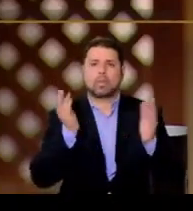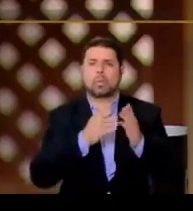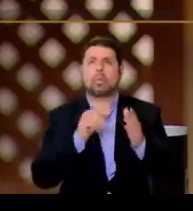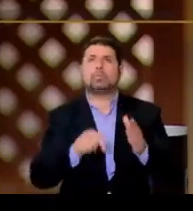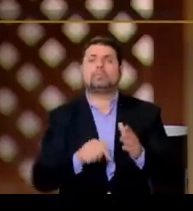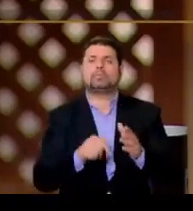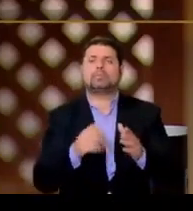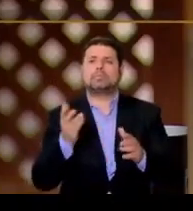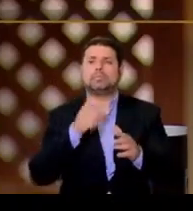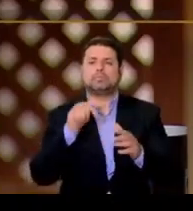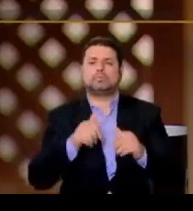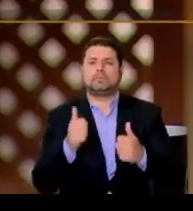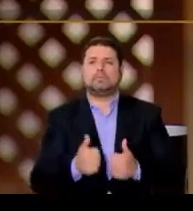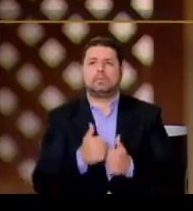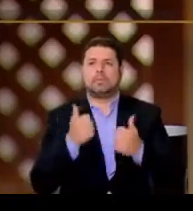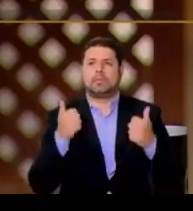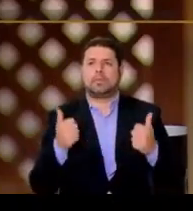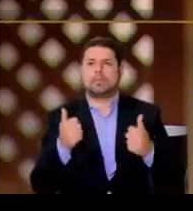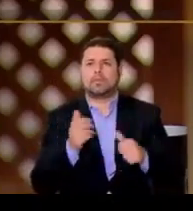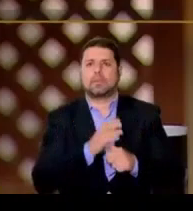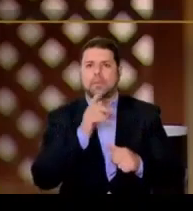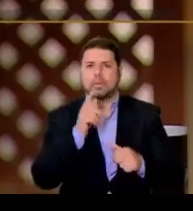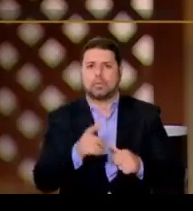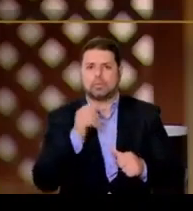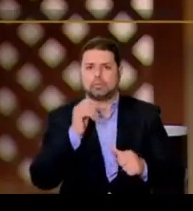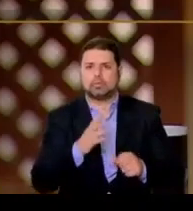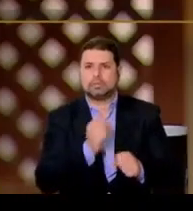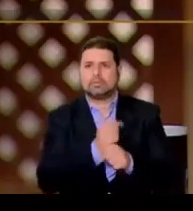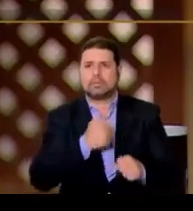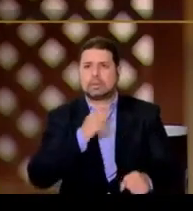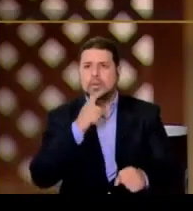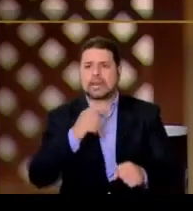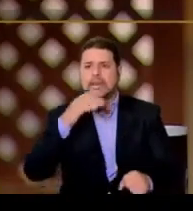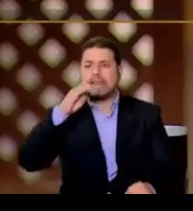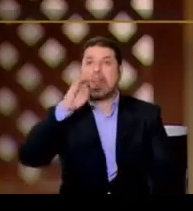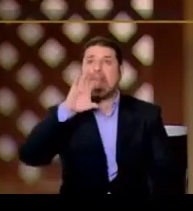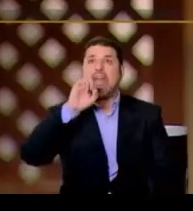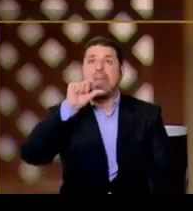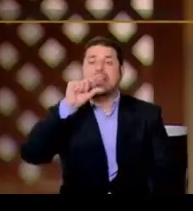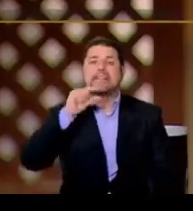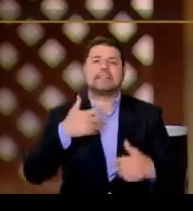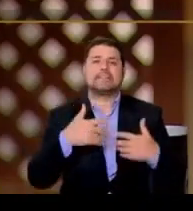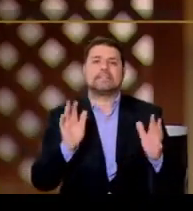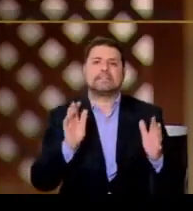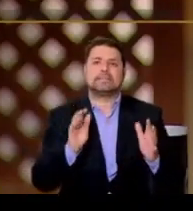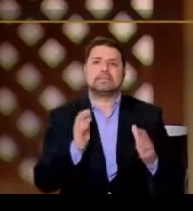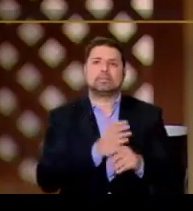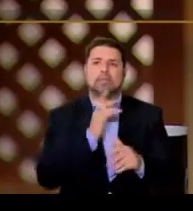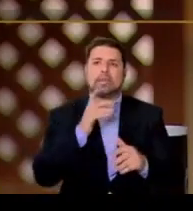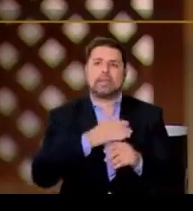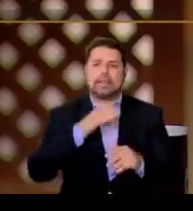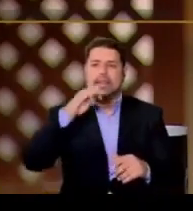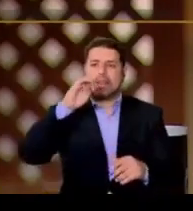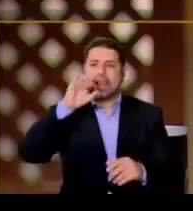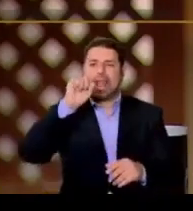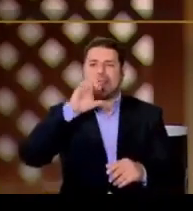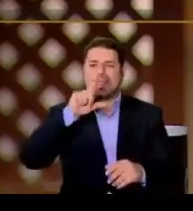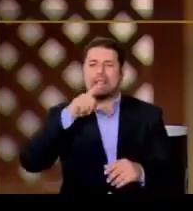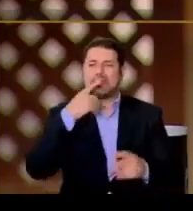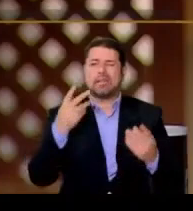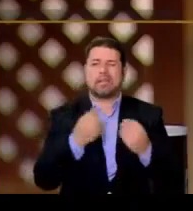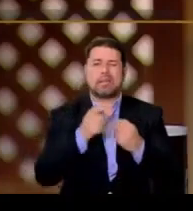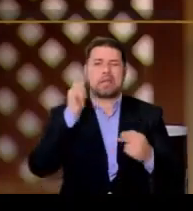كل شيء في الحياه خلوهم يستخدموا كلمه الجهاد كتير علشان تبقى الجهاد مرتبط